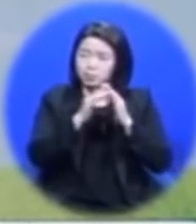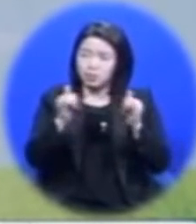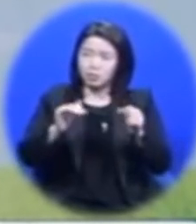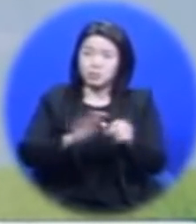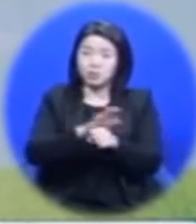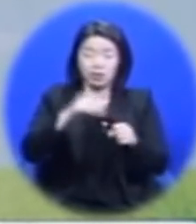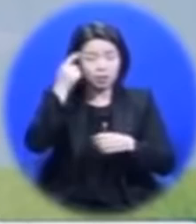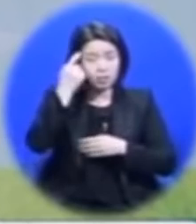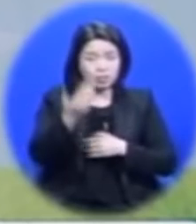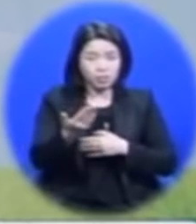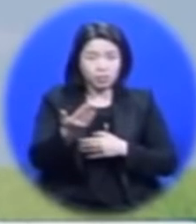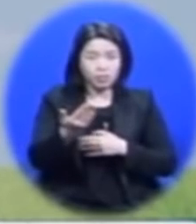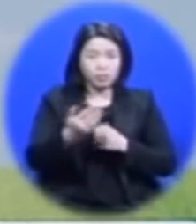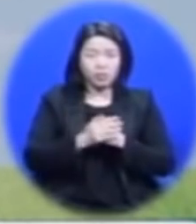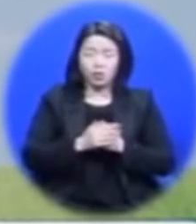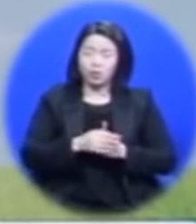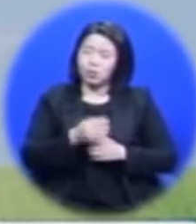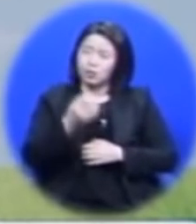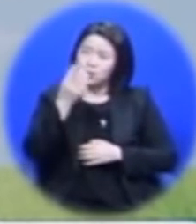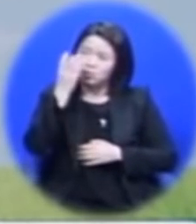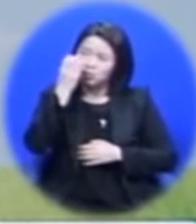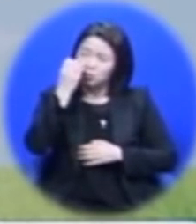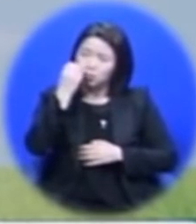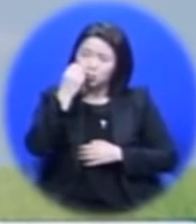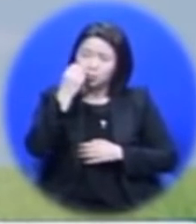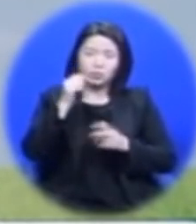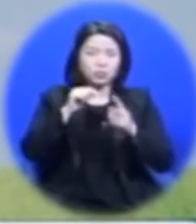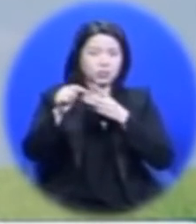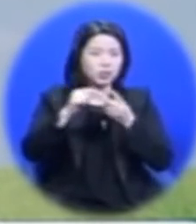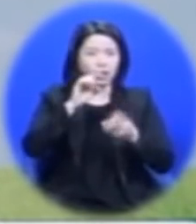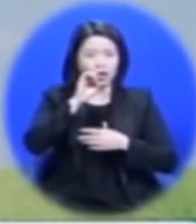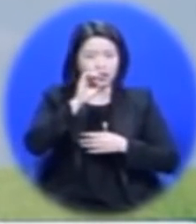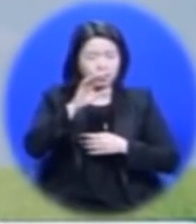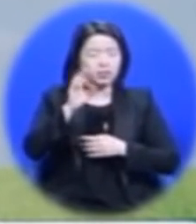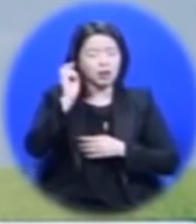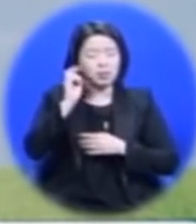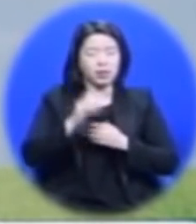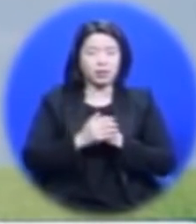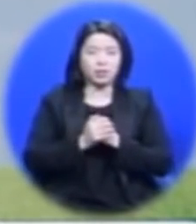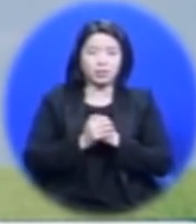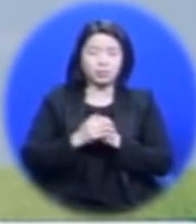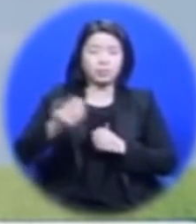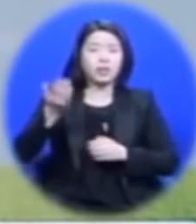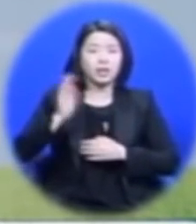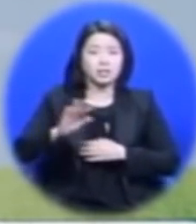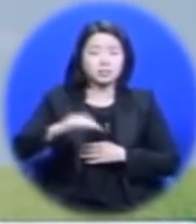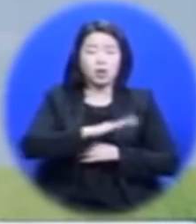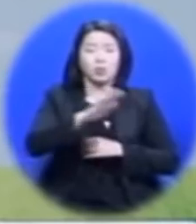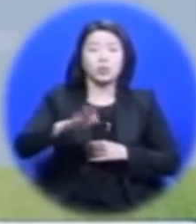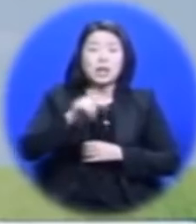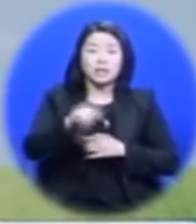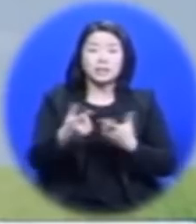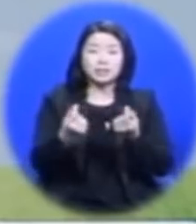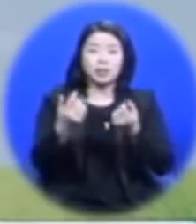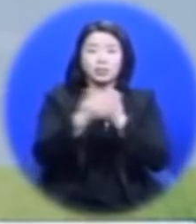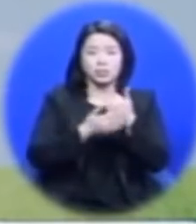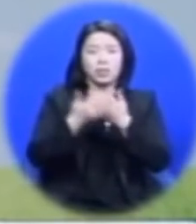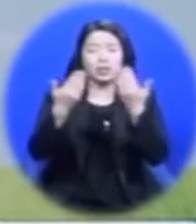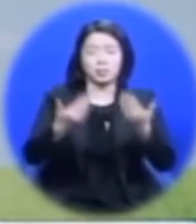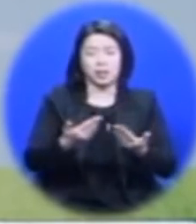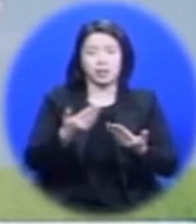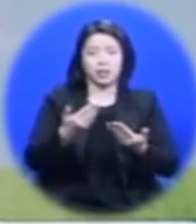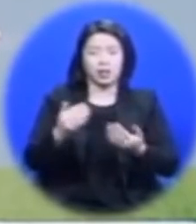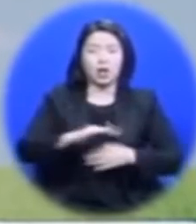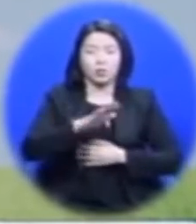사랑하신다. 좀 말이 안 되는 것처럼 보일 수도 있어요. 그래서 우리가 그런 은혜를 받은 겁니다. 우리가